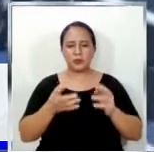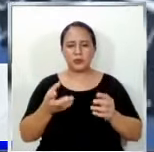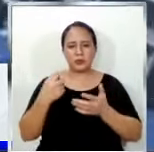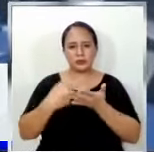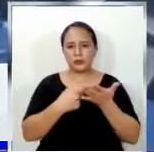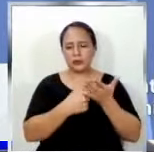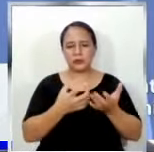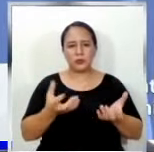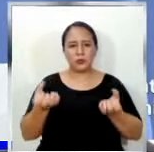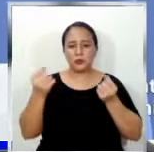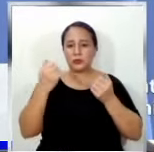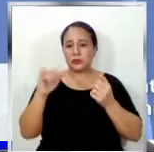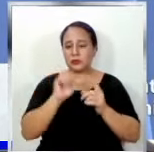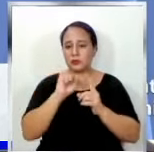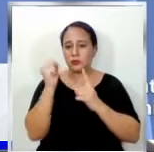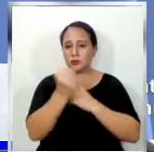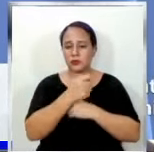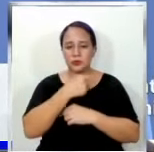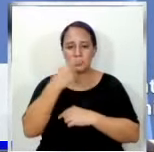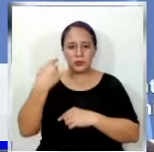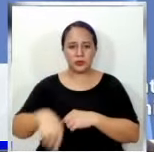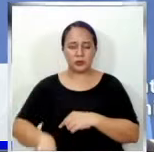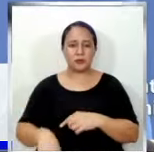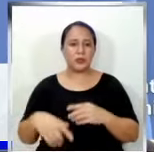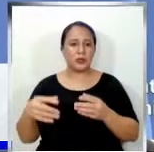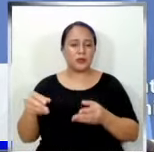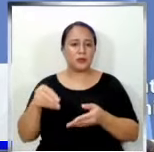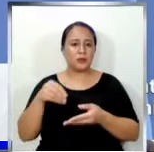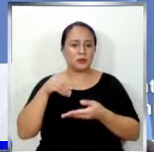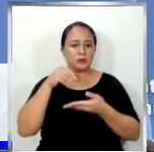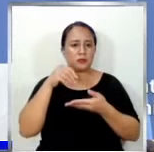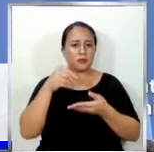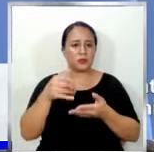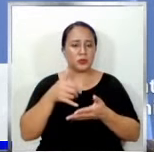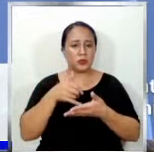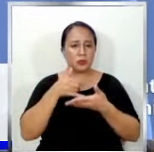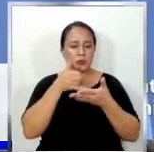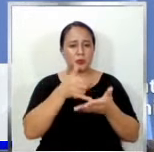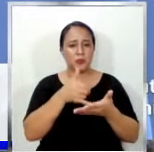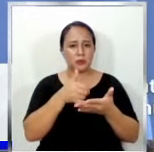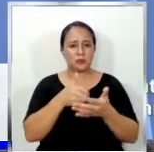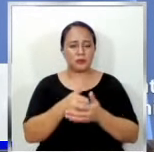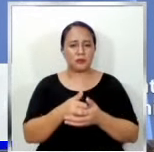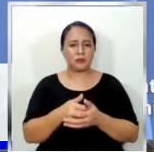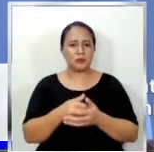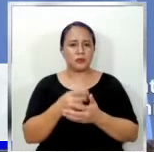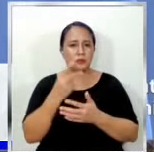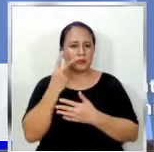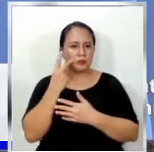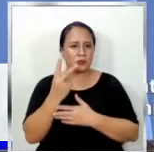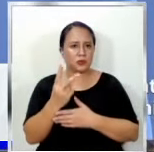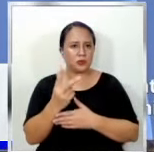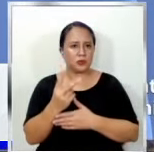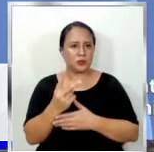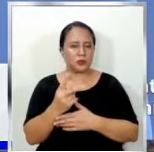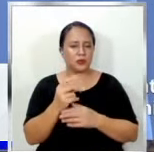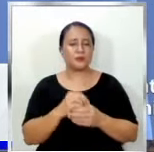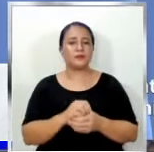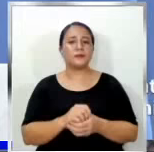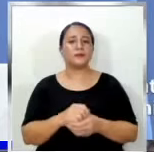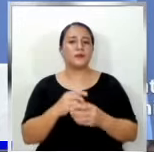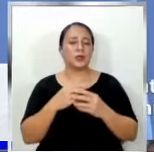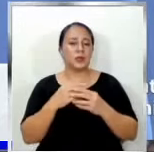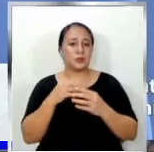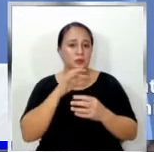sitwasyon sa China. The award must be seen for what it is, a benefit across the board to